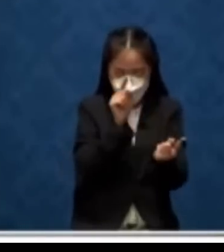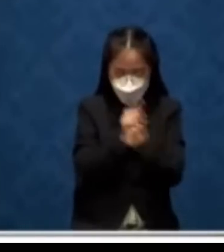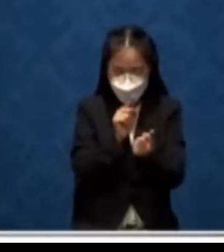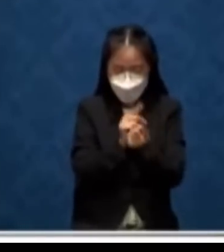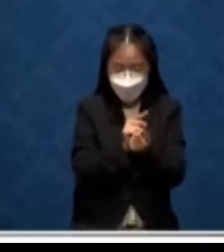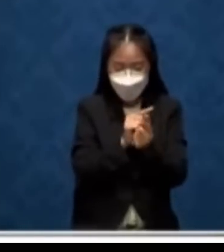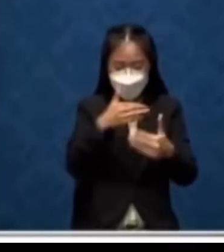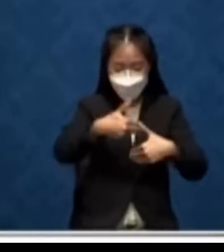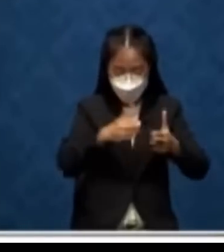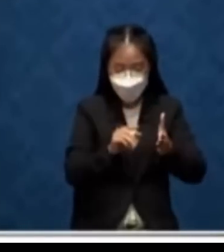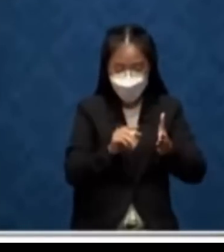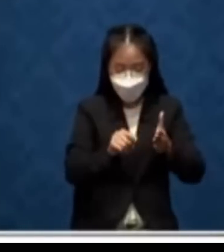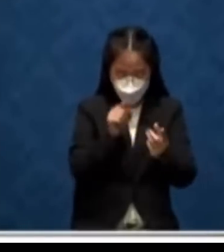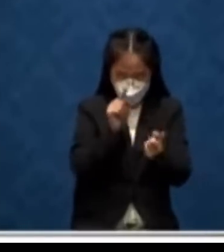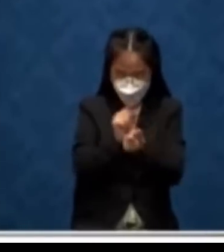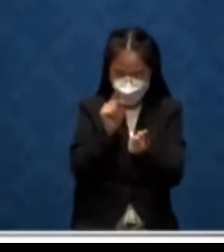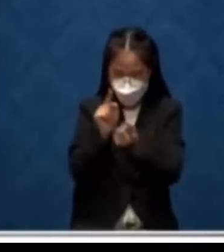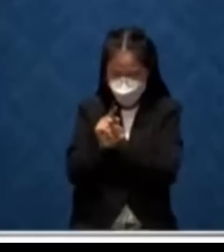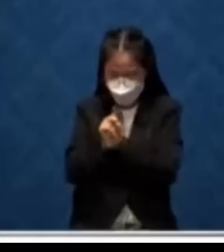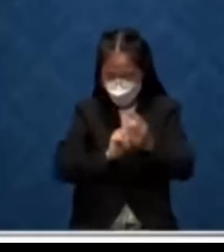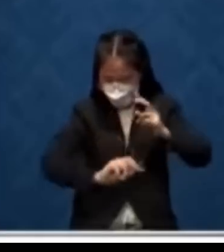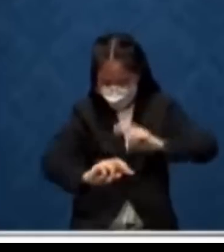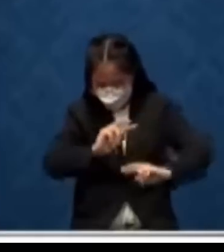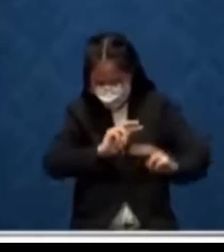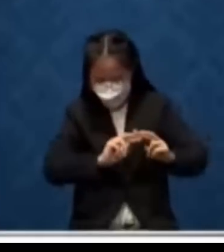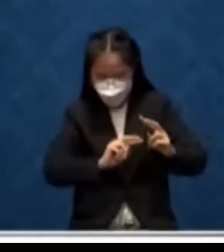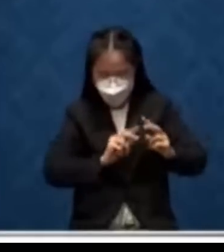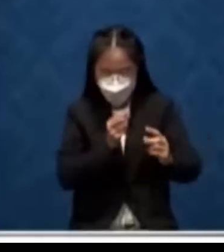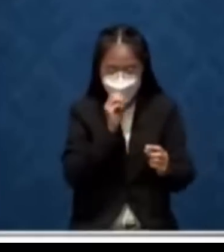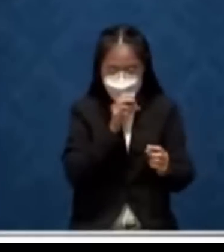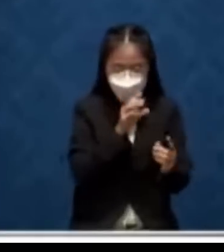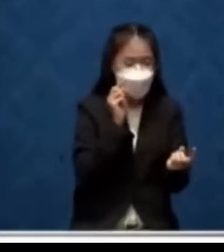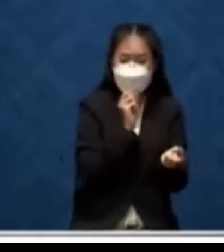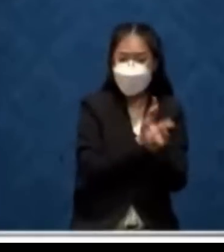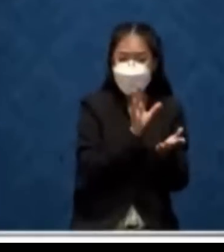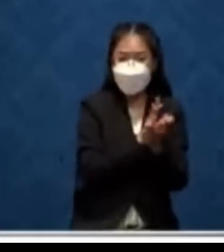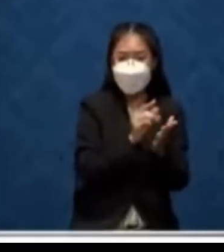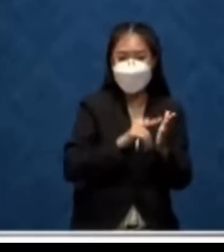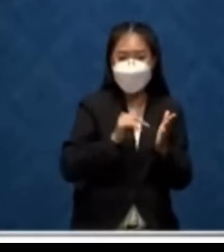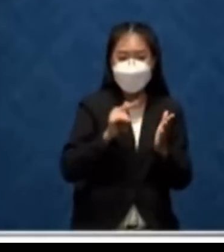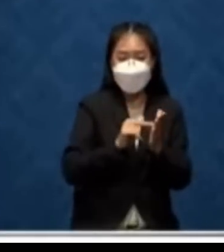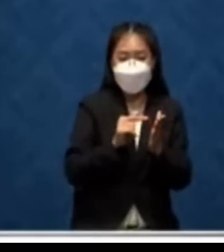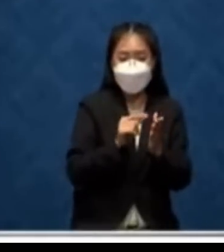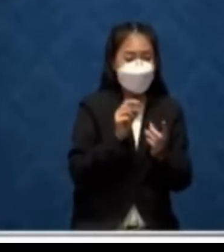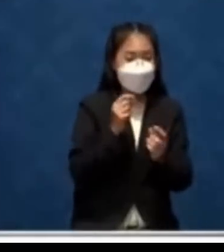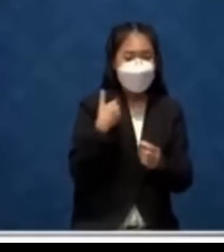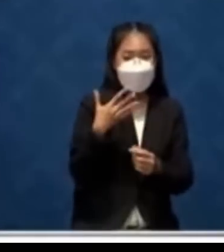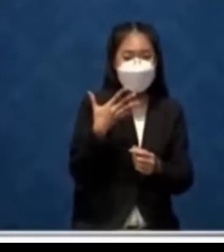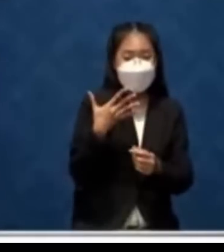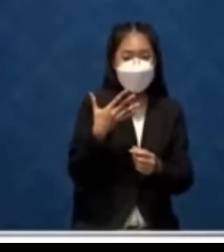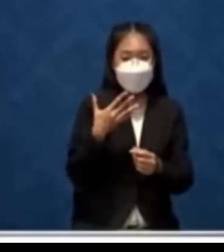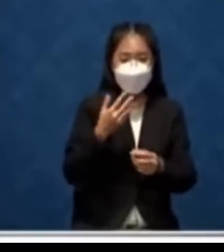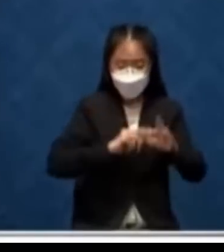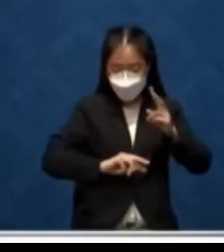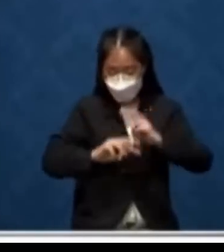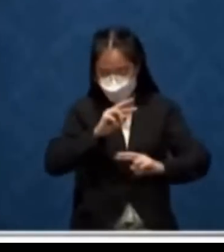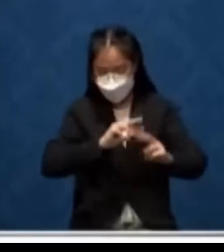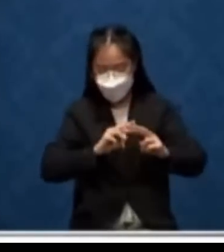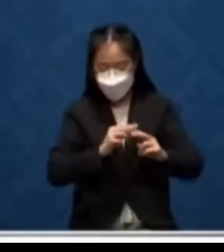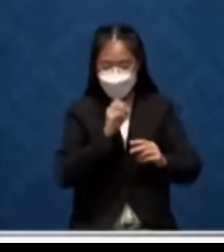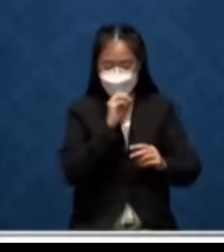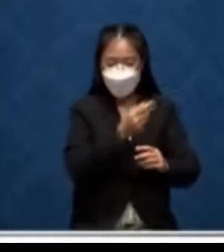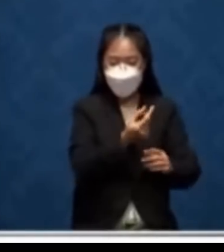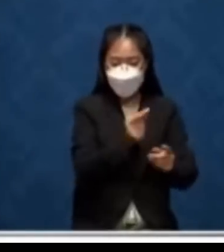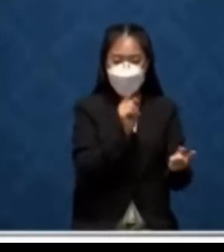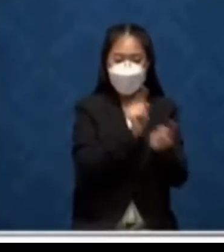มห้องมีเวลาพลิกหาเป็นชั่วโมงก็หากันไม่เจอค้นอาคารหลังที่สองปรากฏว่าเจอแต่ห้องว่